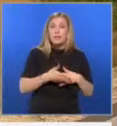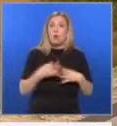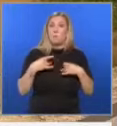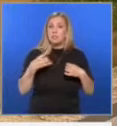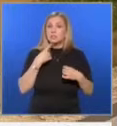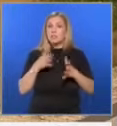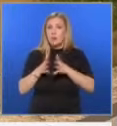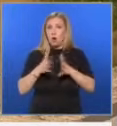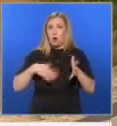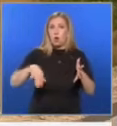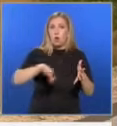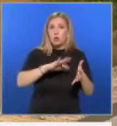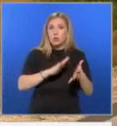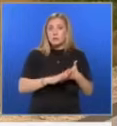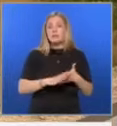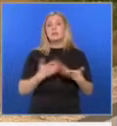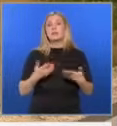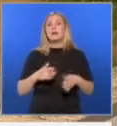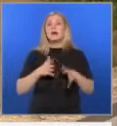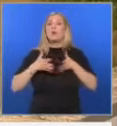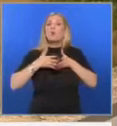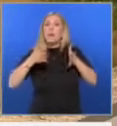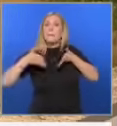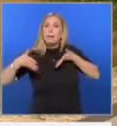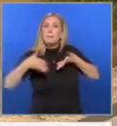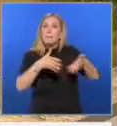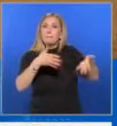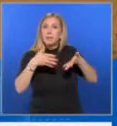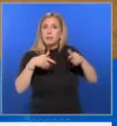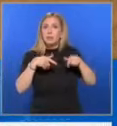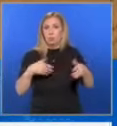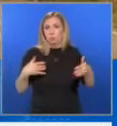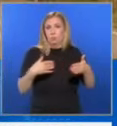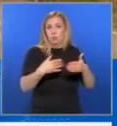път пожара прехвърли на 2-3 пъти. Пожарните са там.